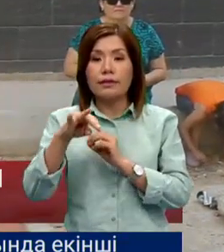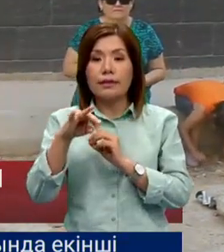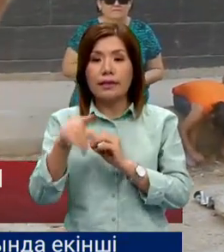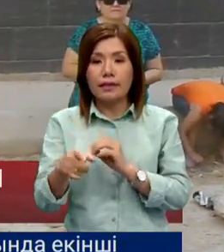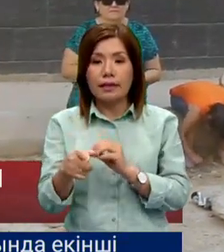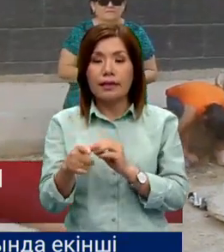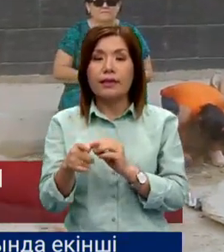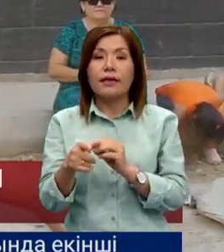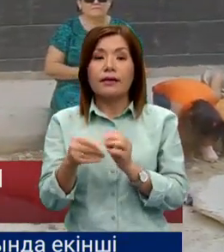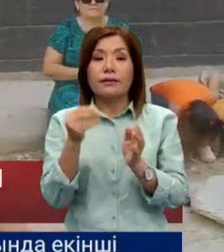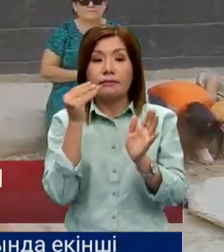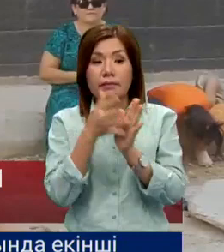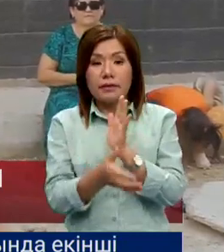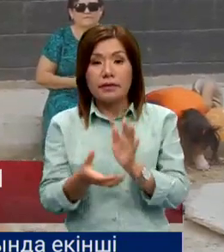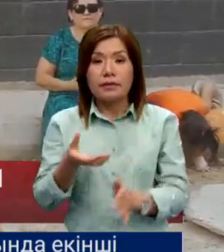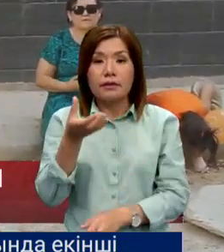жауын бәрі